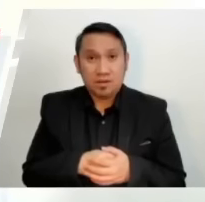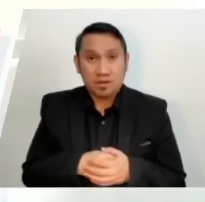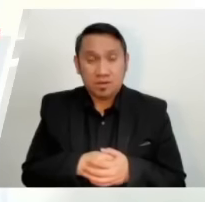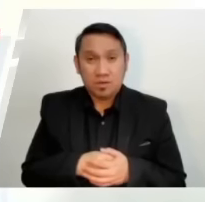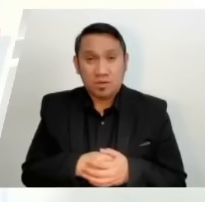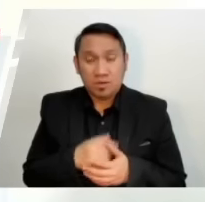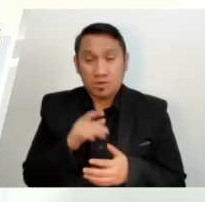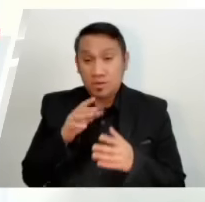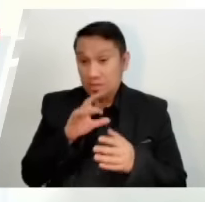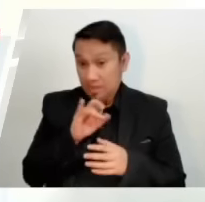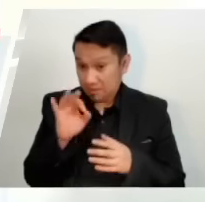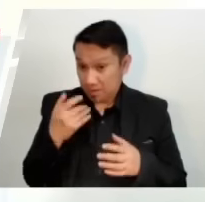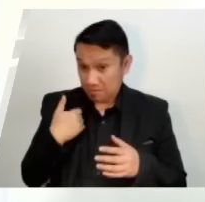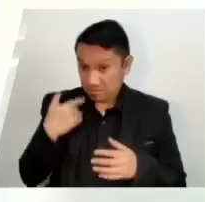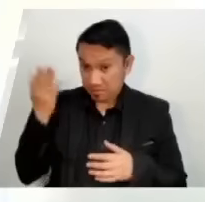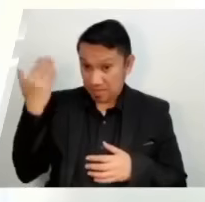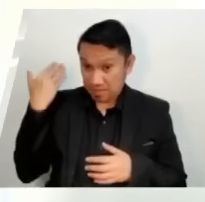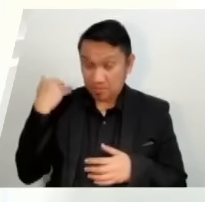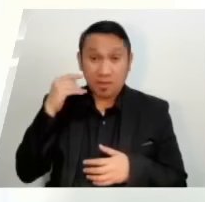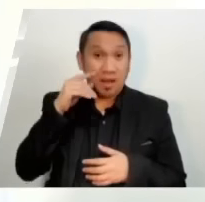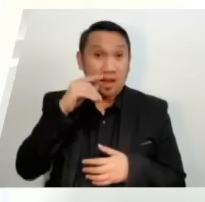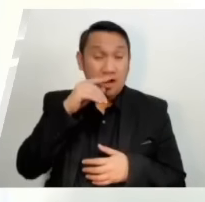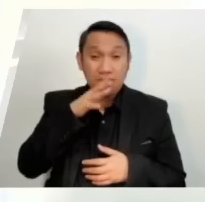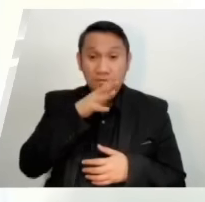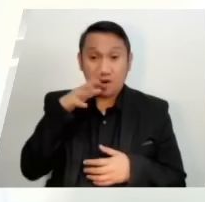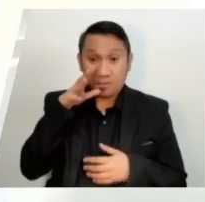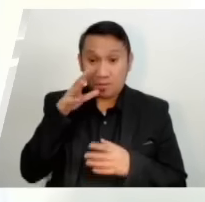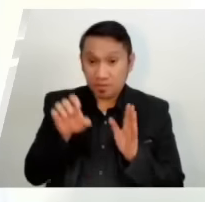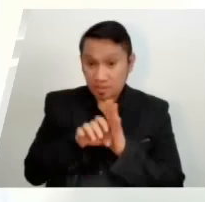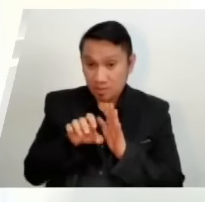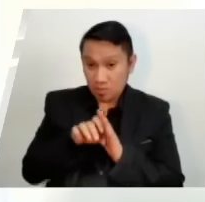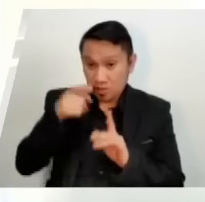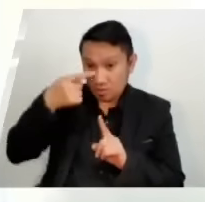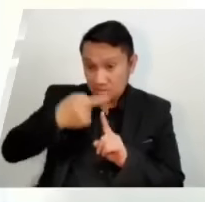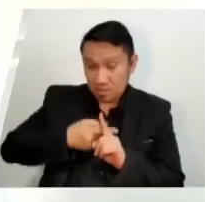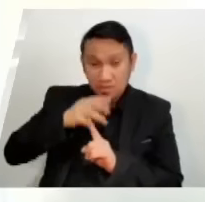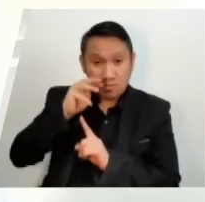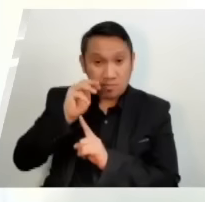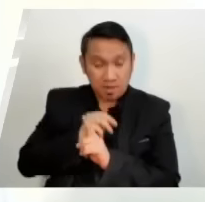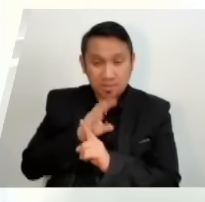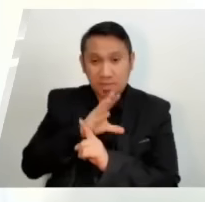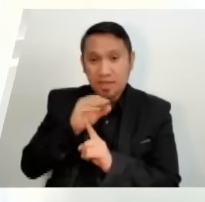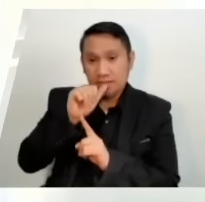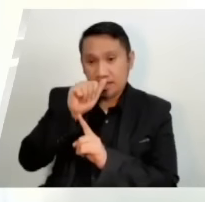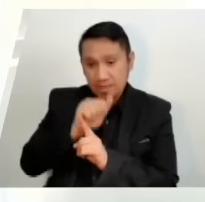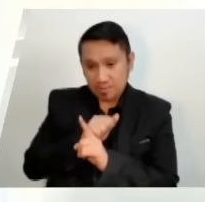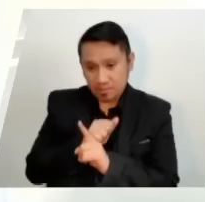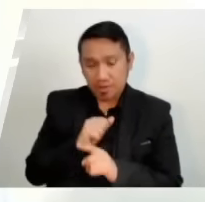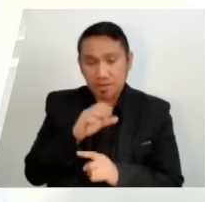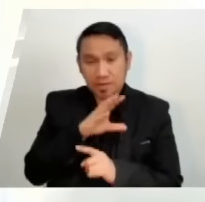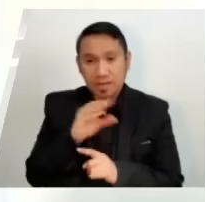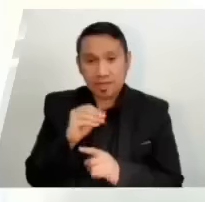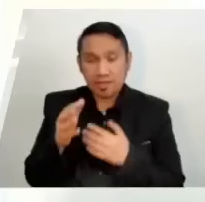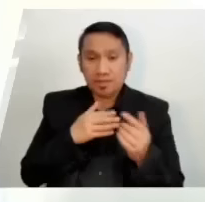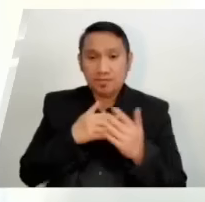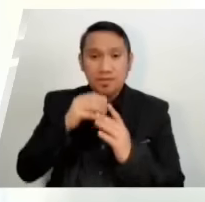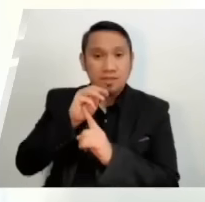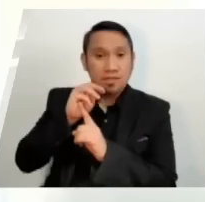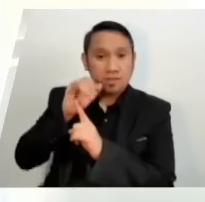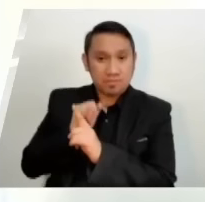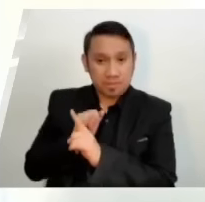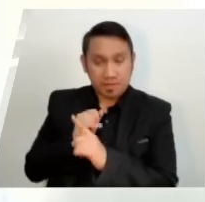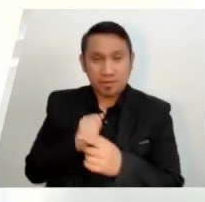farmers for the month of March and April and even May. Kaya lang, pagka umabot